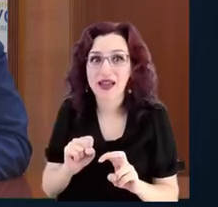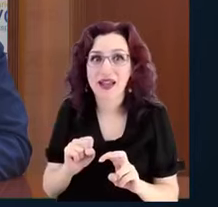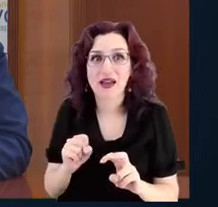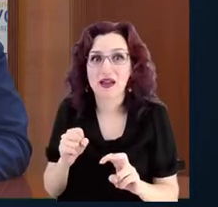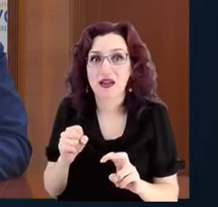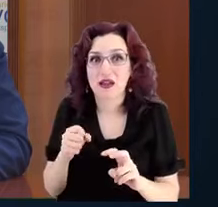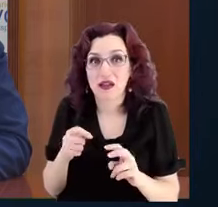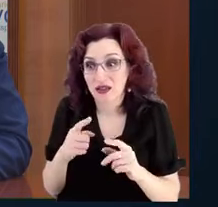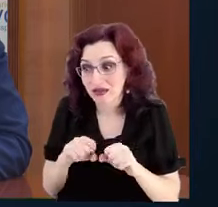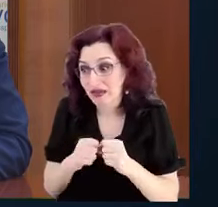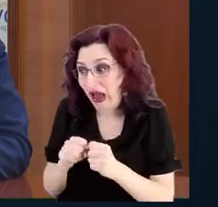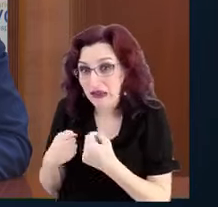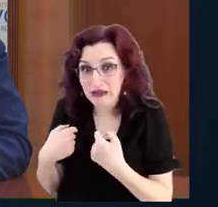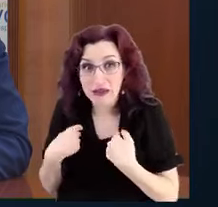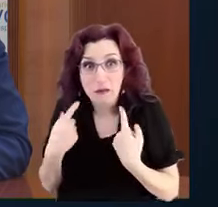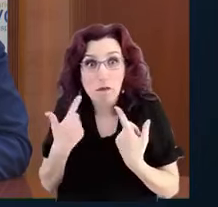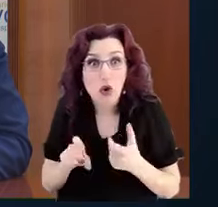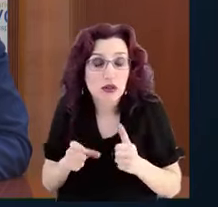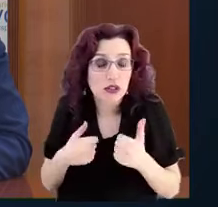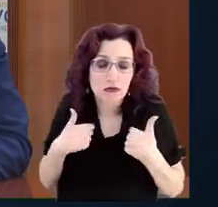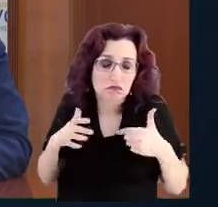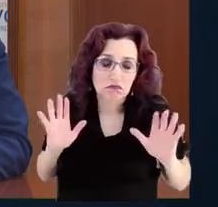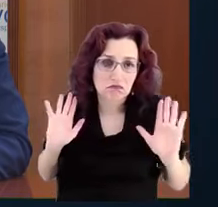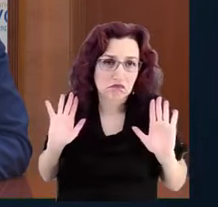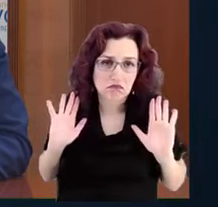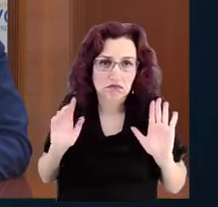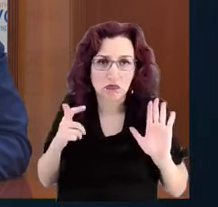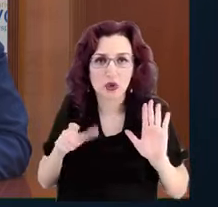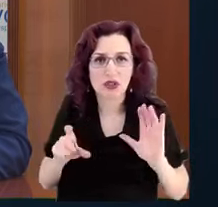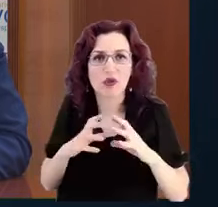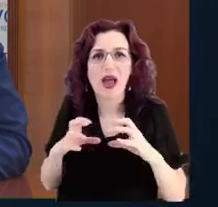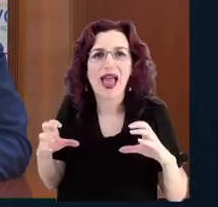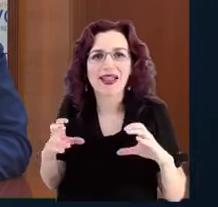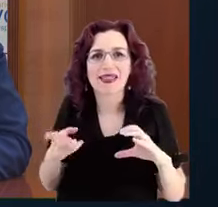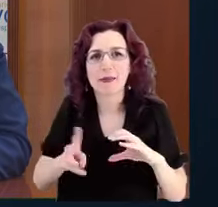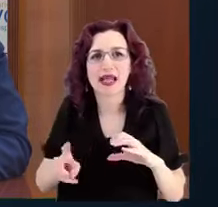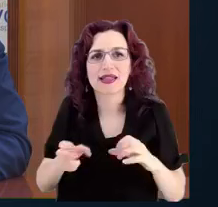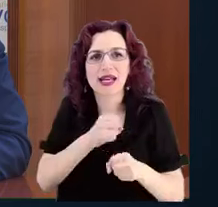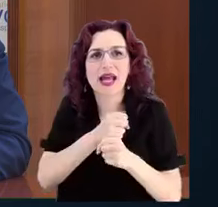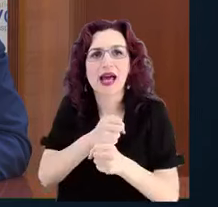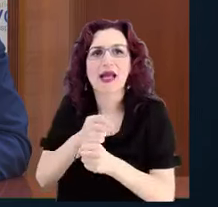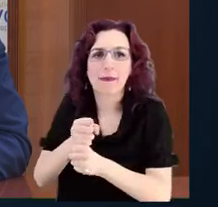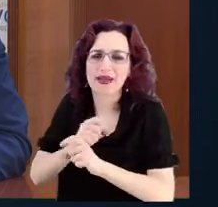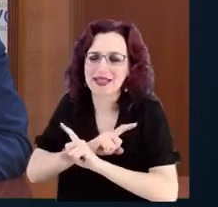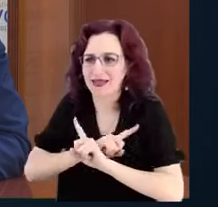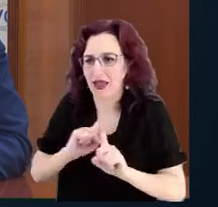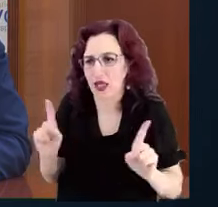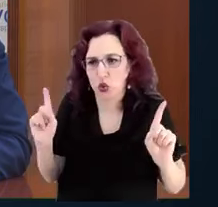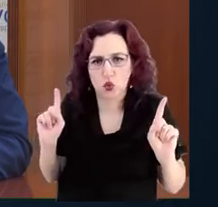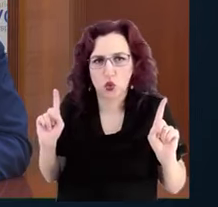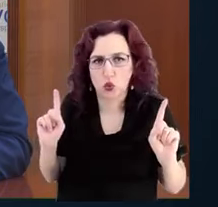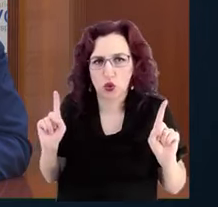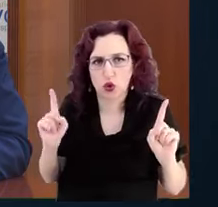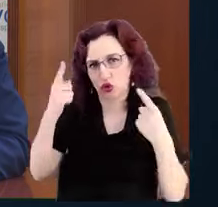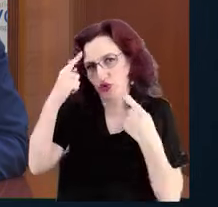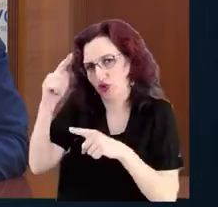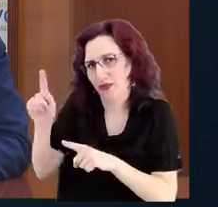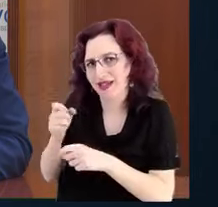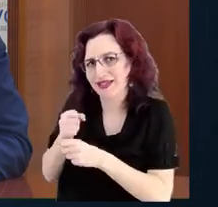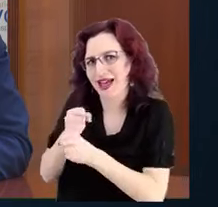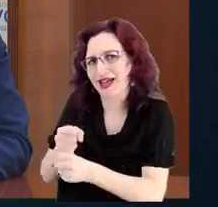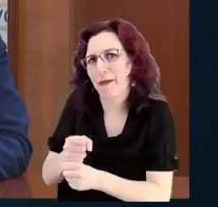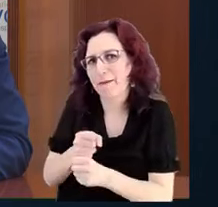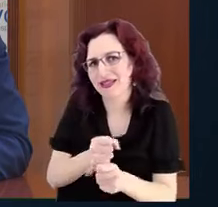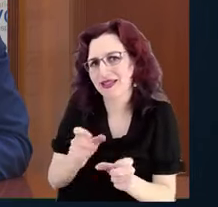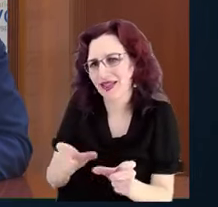non rappresenta nessuno non è un soggetto rappresentativo quindi lascio eventualmente ai rappresentanti di categoria fare ragionamenti